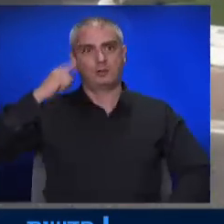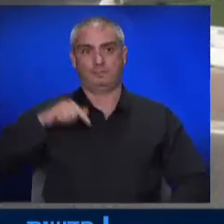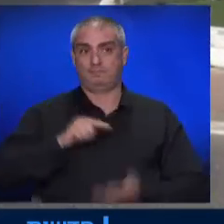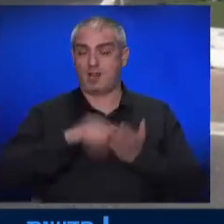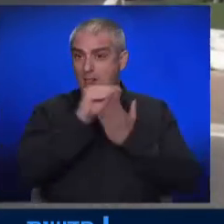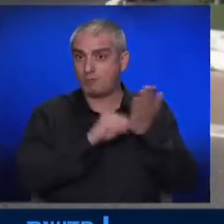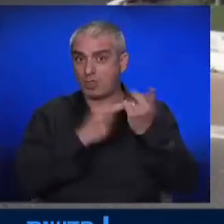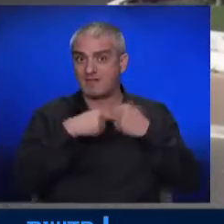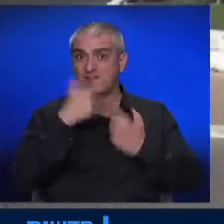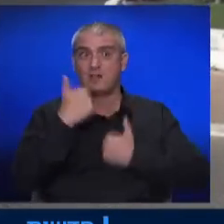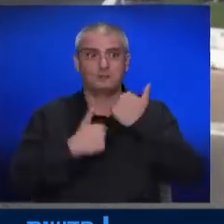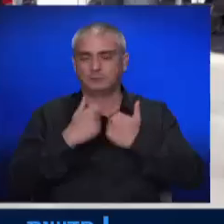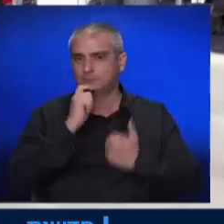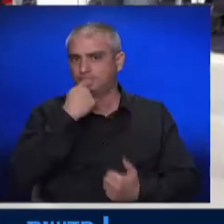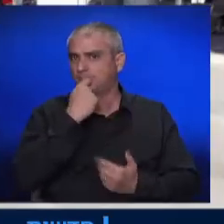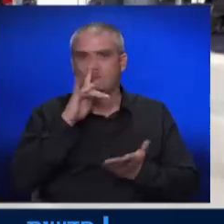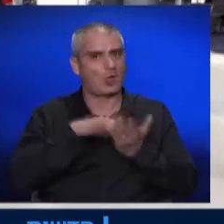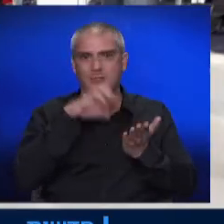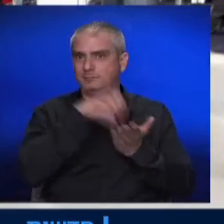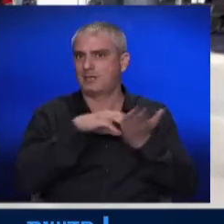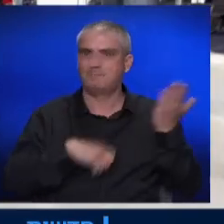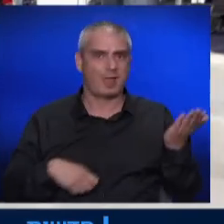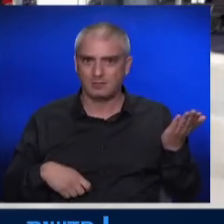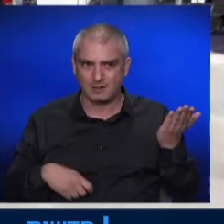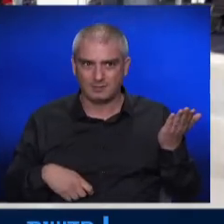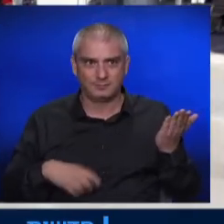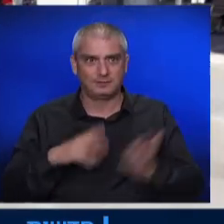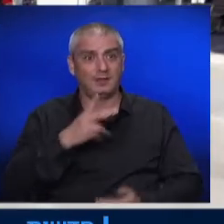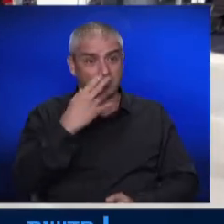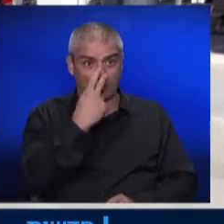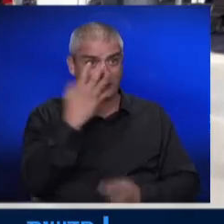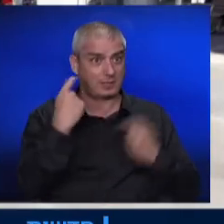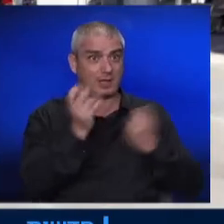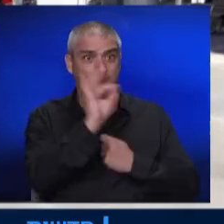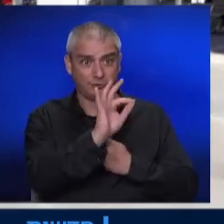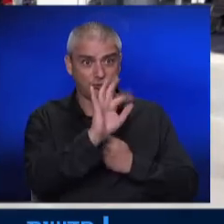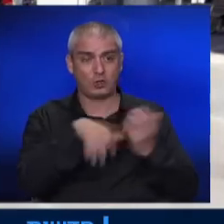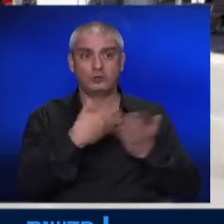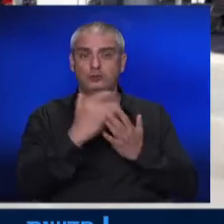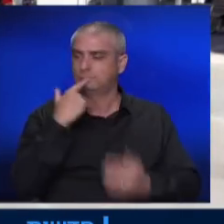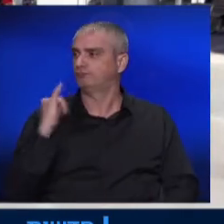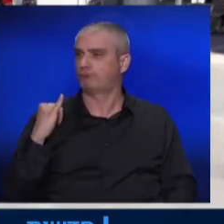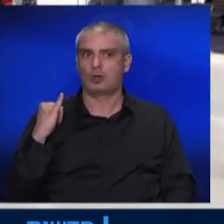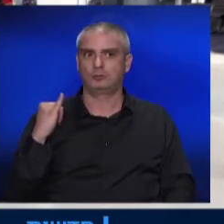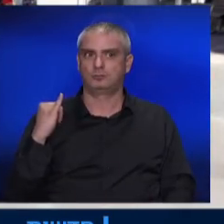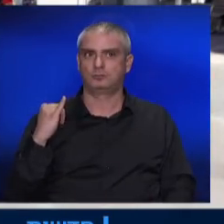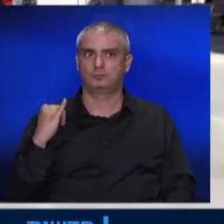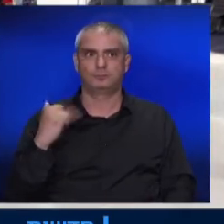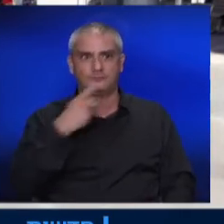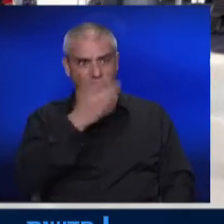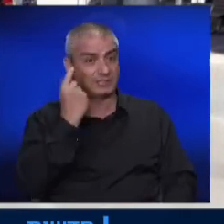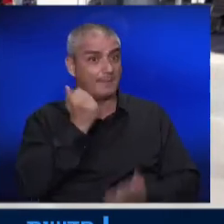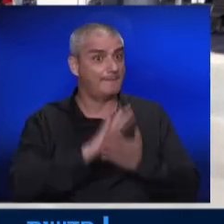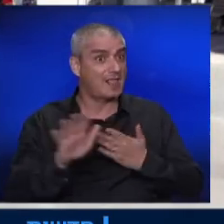המכרזים אינם נמצאים באתר. מה שהייתי קמפיינר שלו, יועץ שלו, ושזה היה בחינם, בלי